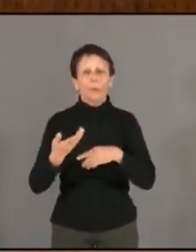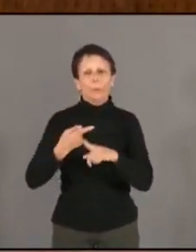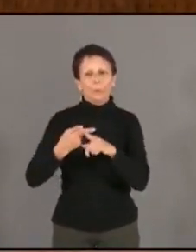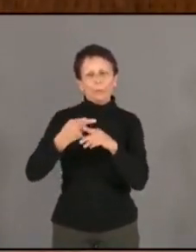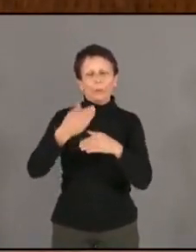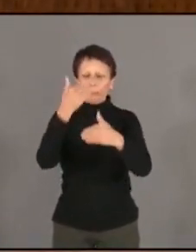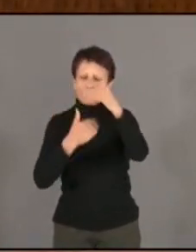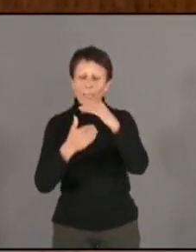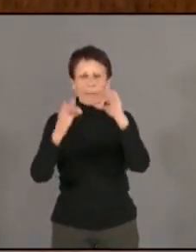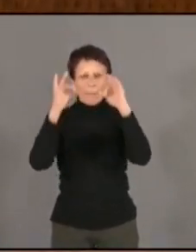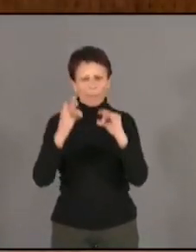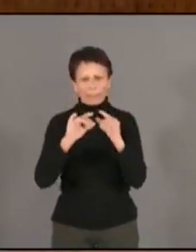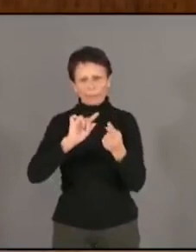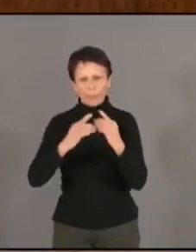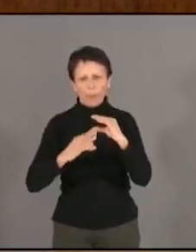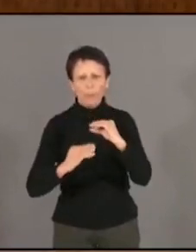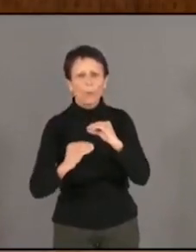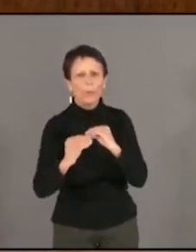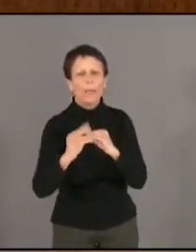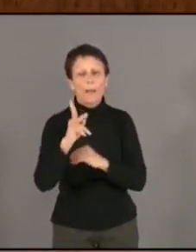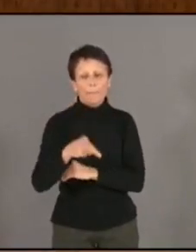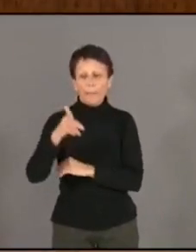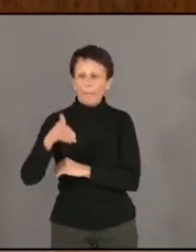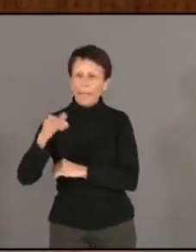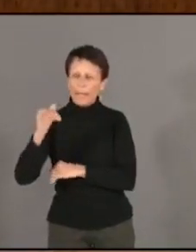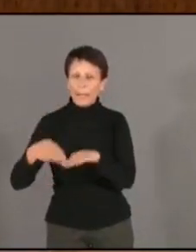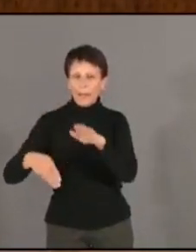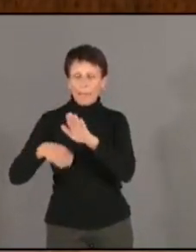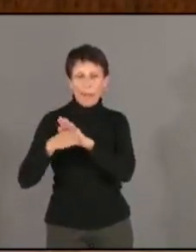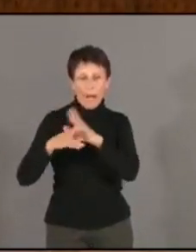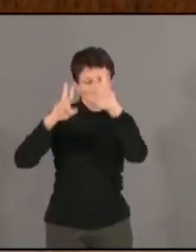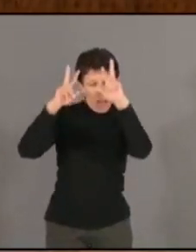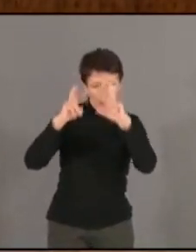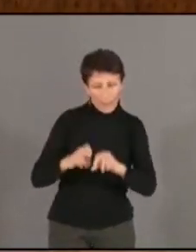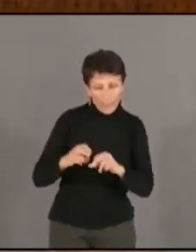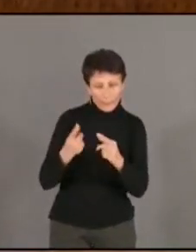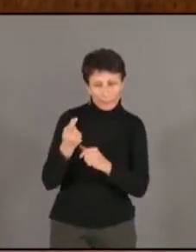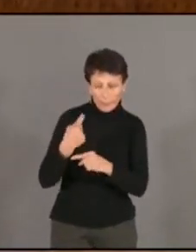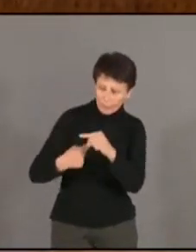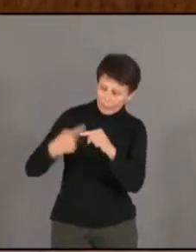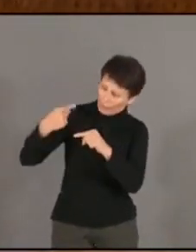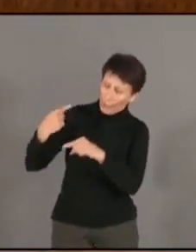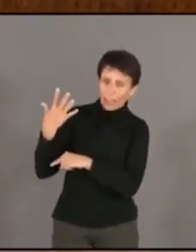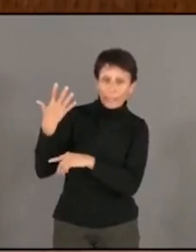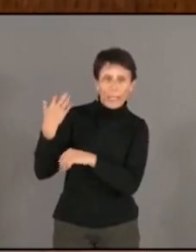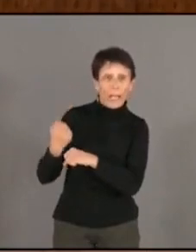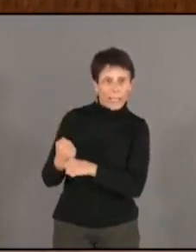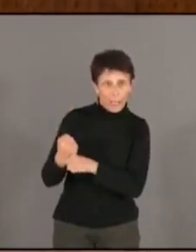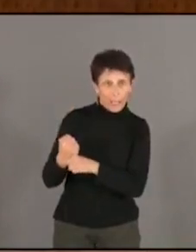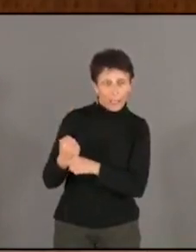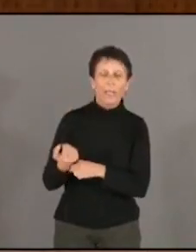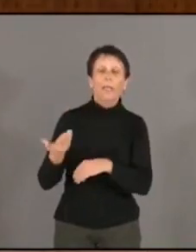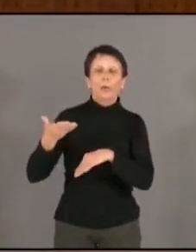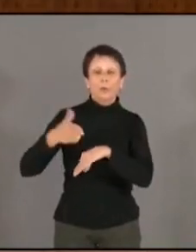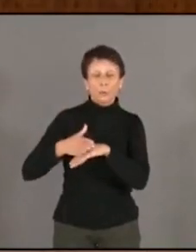réalisation. Le PPI doit être déterminé à partir de l'analyse financière rétrospective, 5 ans minimum, et de l'analyse